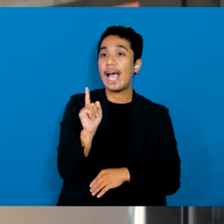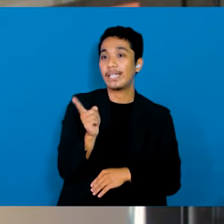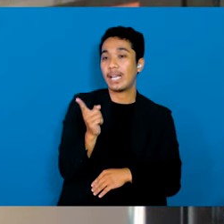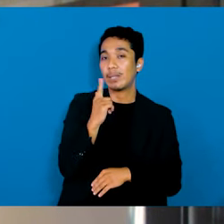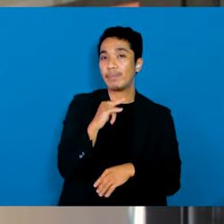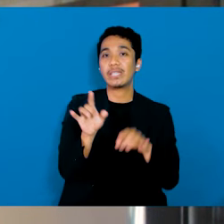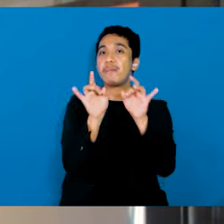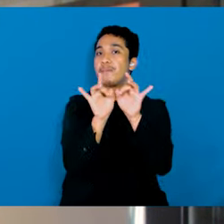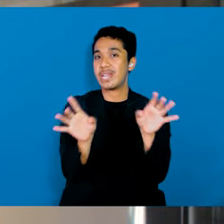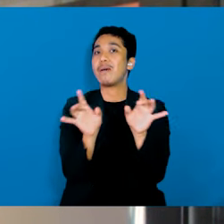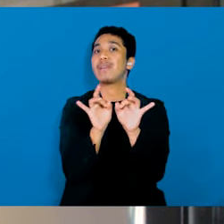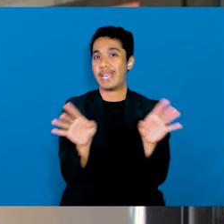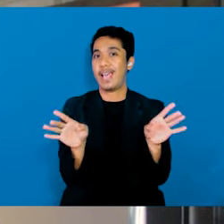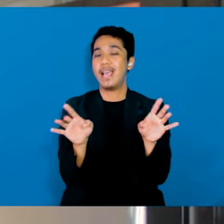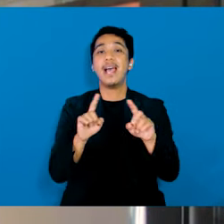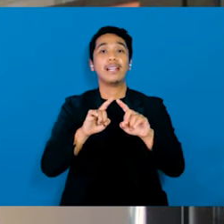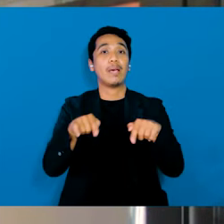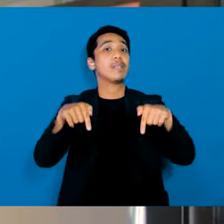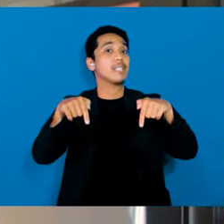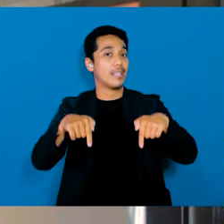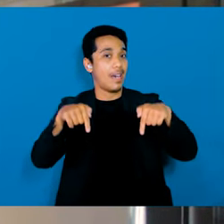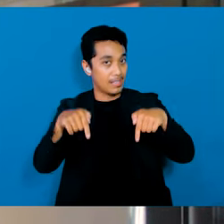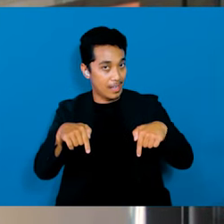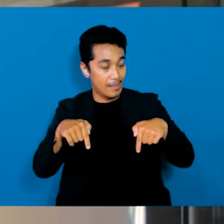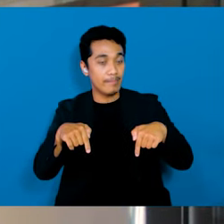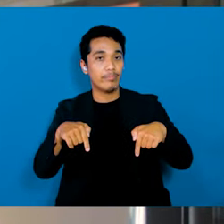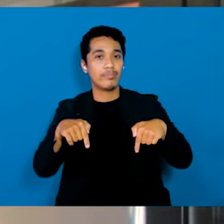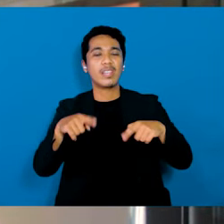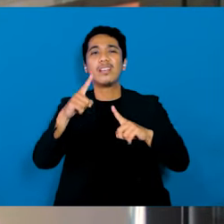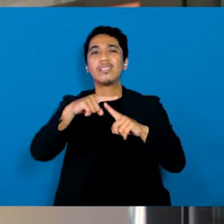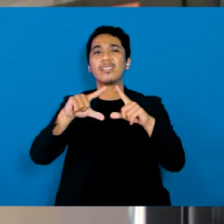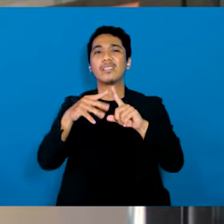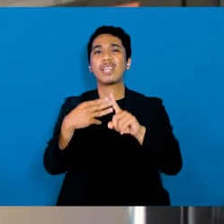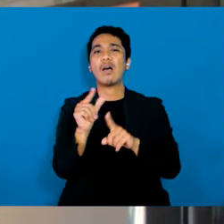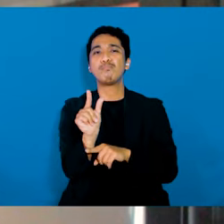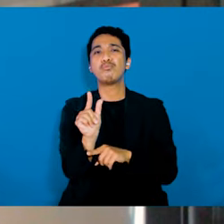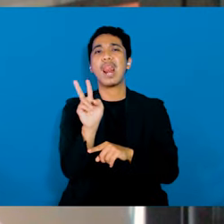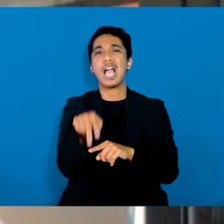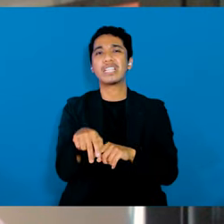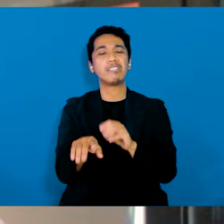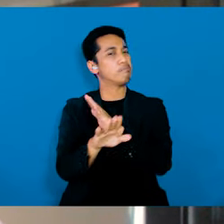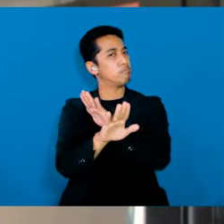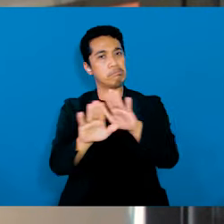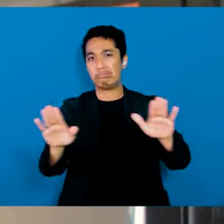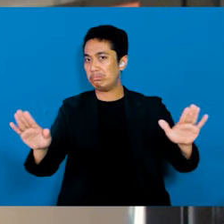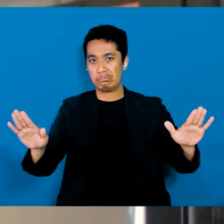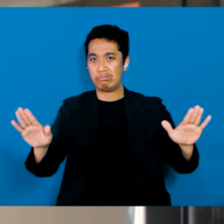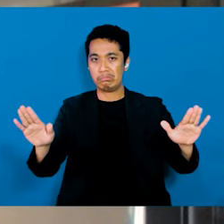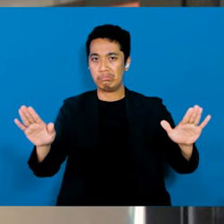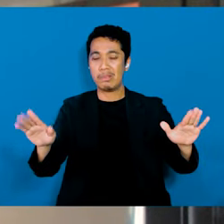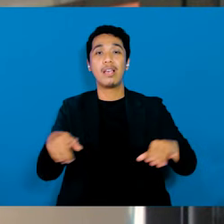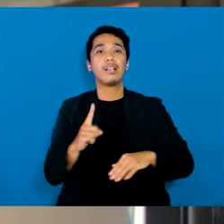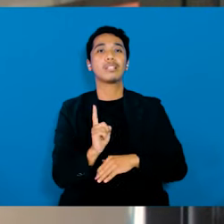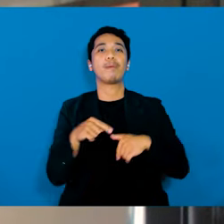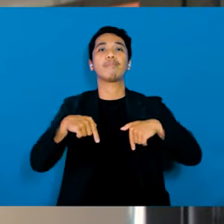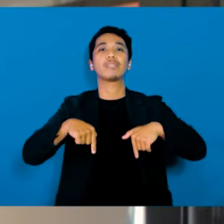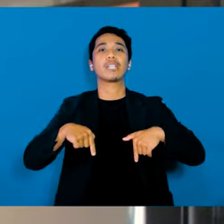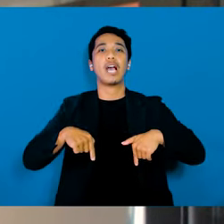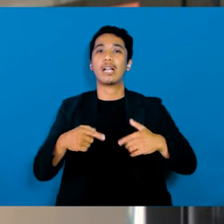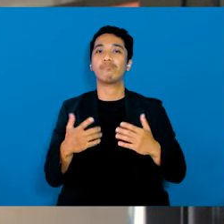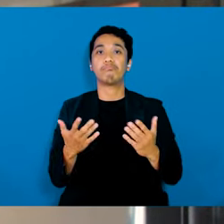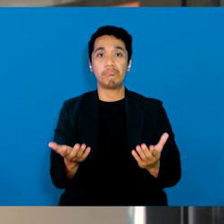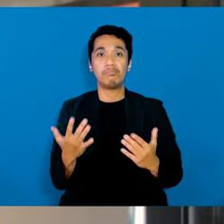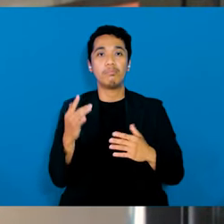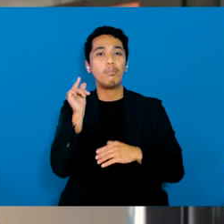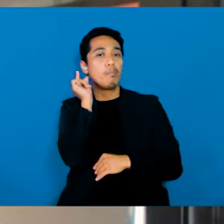ada perbedaan, ya. Tapi saat ini mestinya jangan ditabukan lagi soal kesetaraan gitu, ya. Karena sudah saatnya